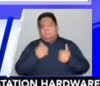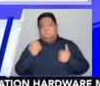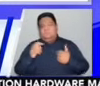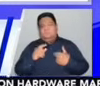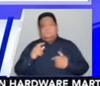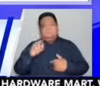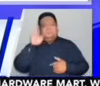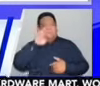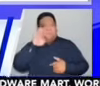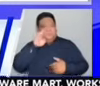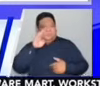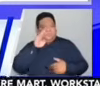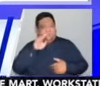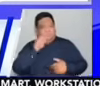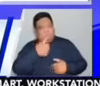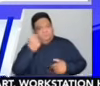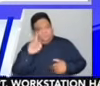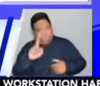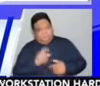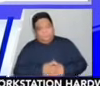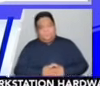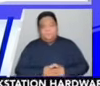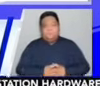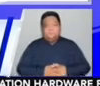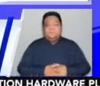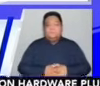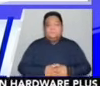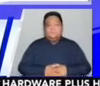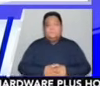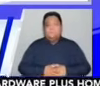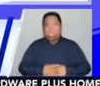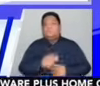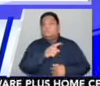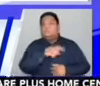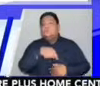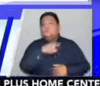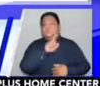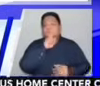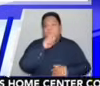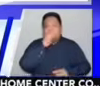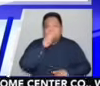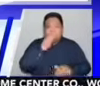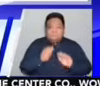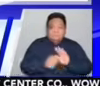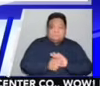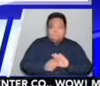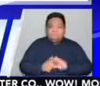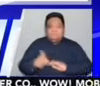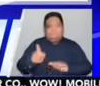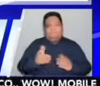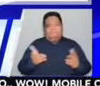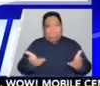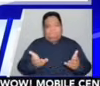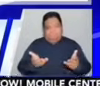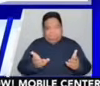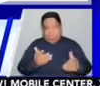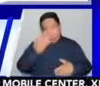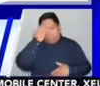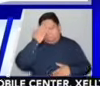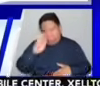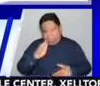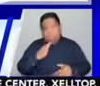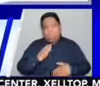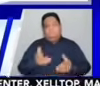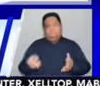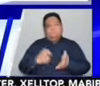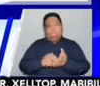ang ginamit na ruta ni Nagwo pero hindi matukoy ni Sheila ang lugar kung saan sila sumak kay ng bangka Saang bansa sila pumunta